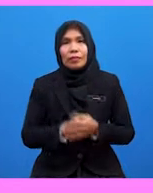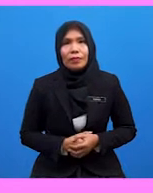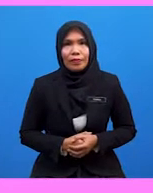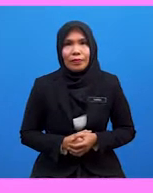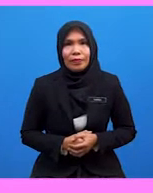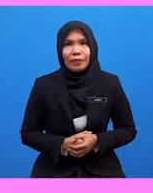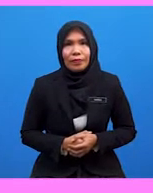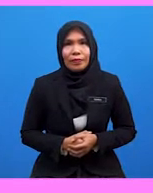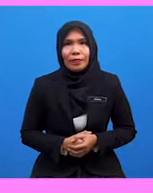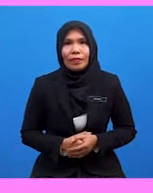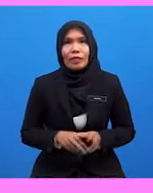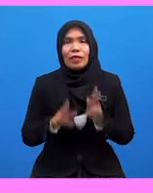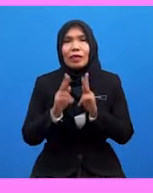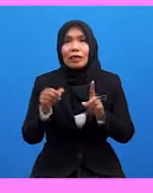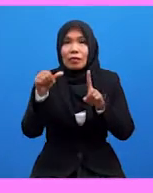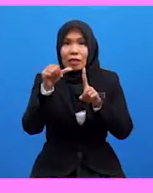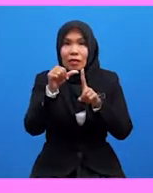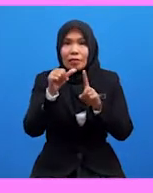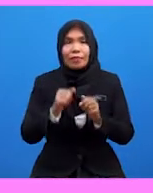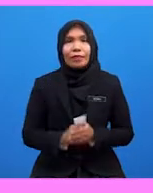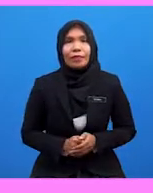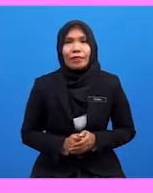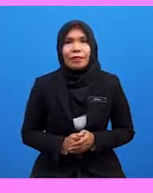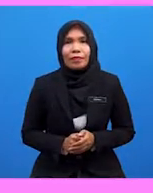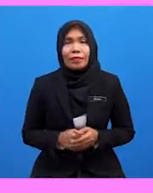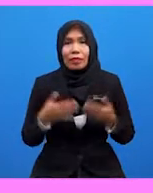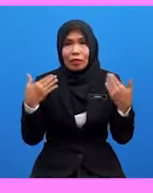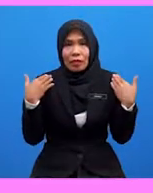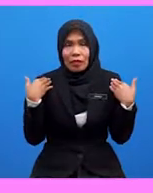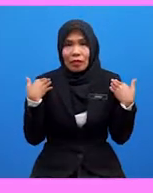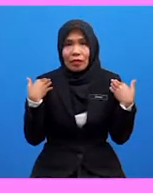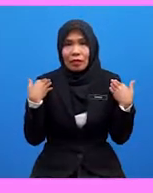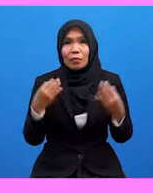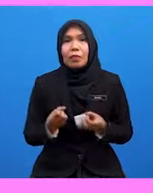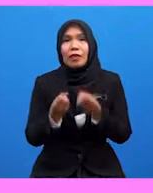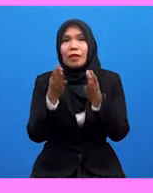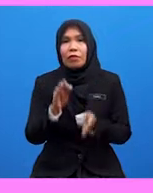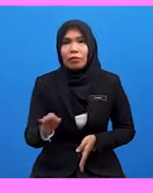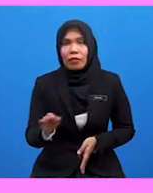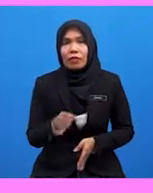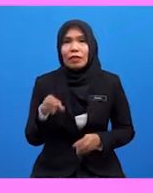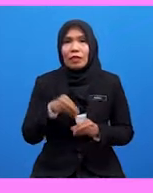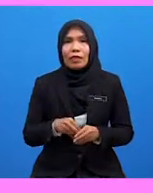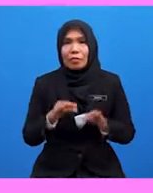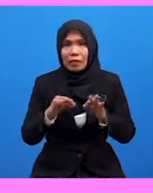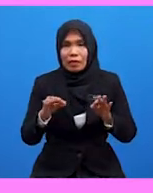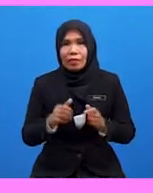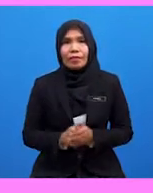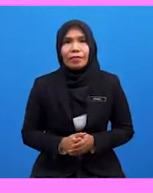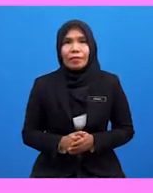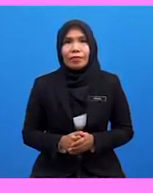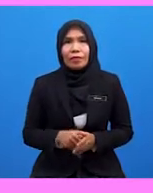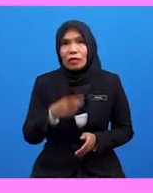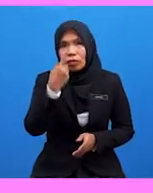dengan kata arah. Kata arah mempunyai pelbagai fungsi dalam ayat. Fungsinya